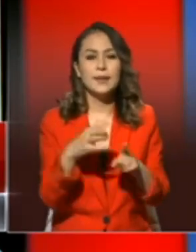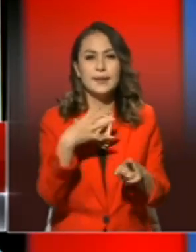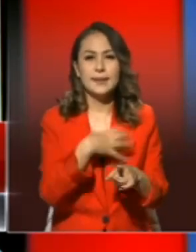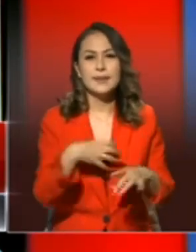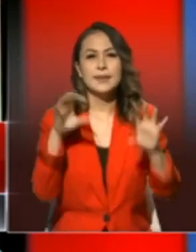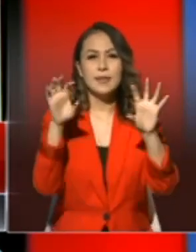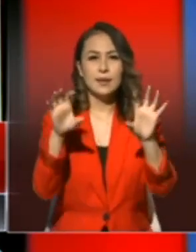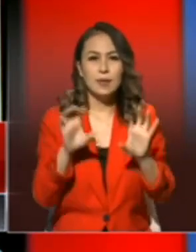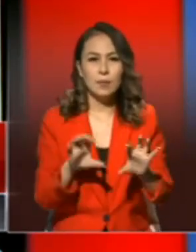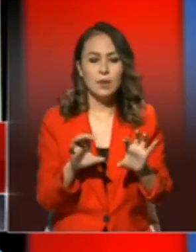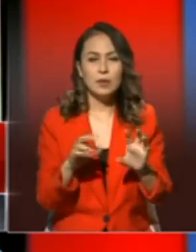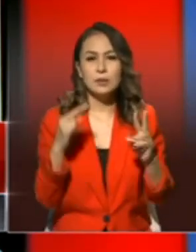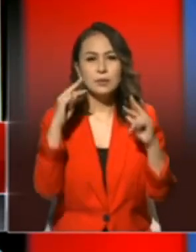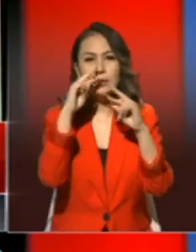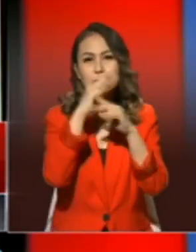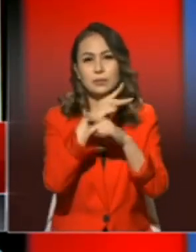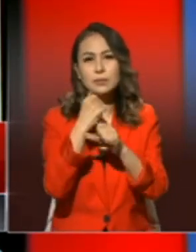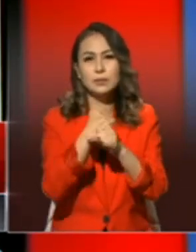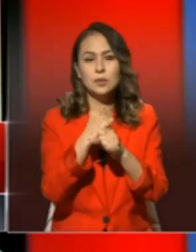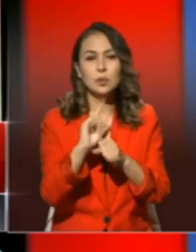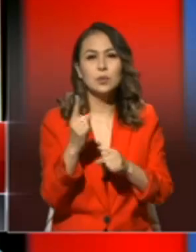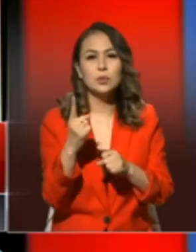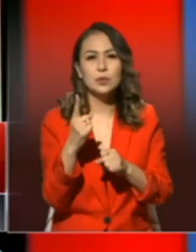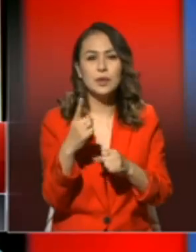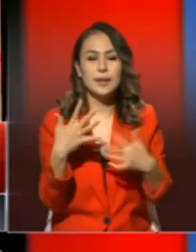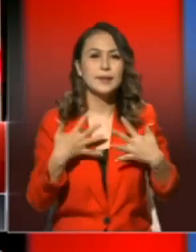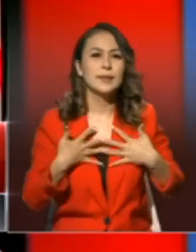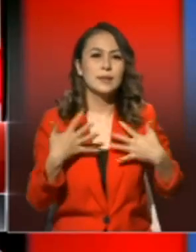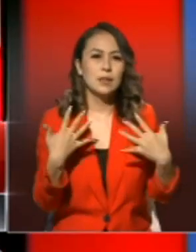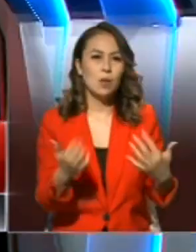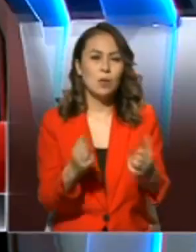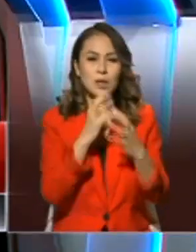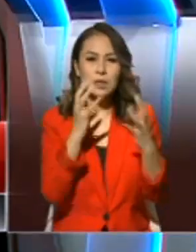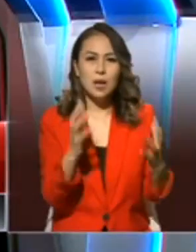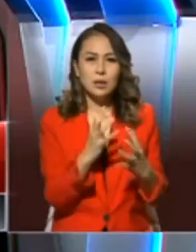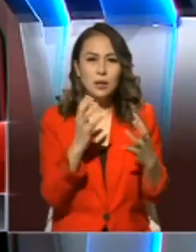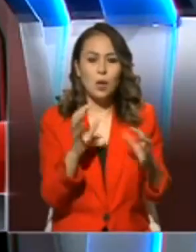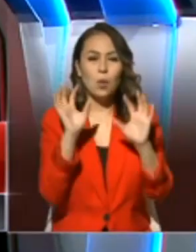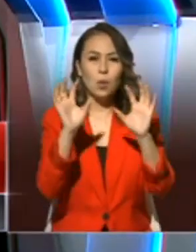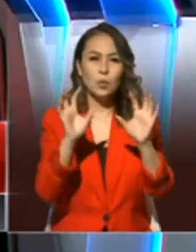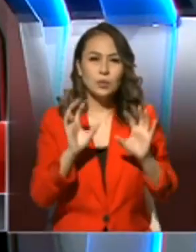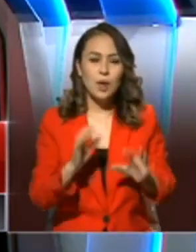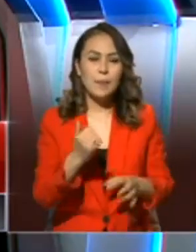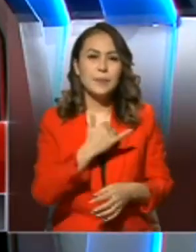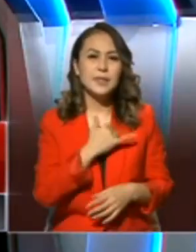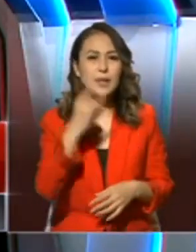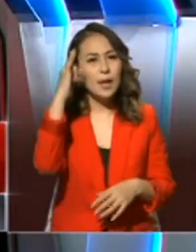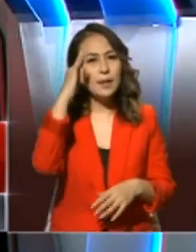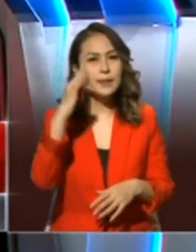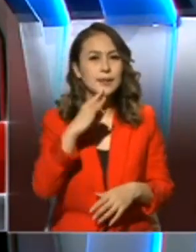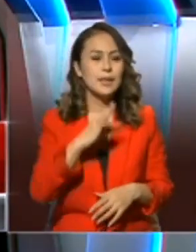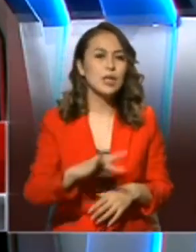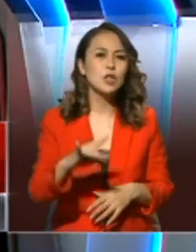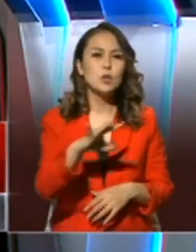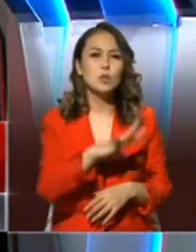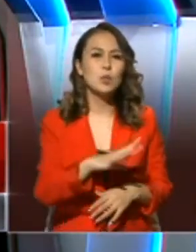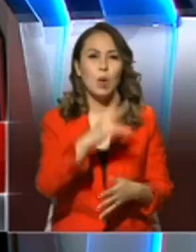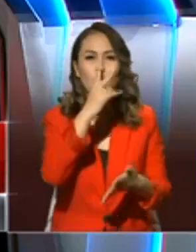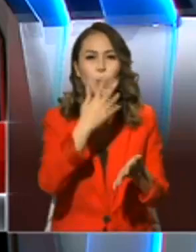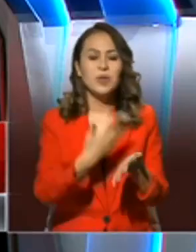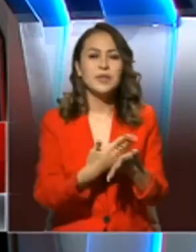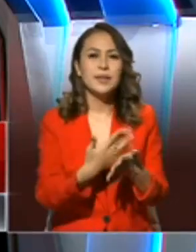заңнамаға қайшылық білдіреді. Өйткені денсаулық сақтау кодексінде бізде Қазақстан Республикасының